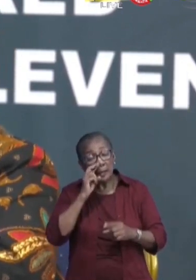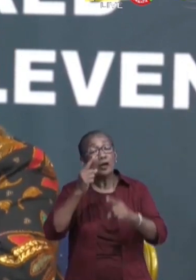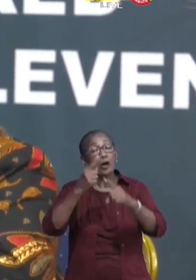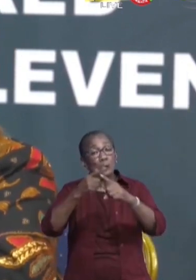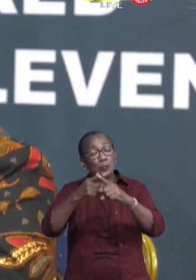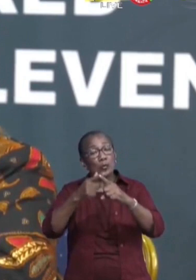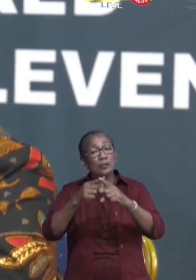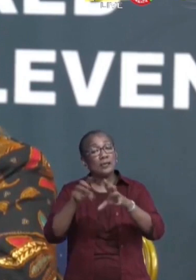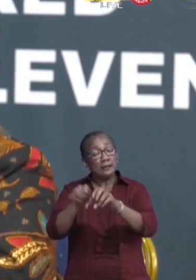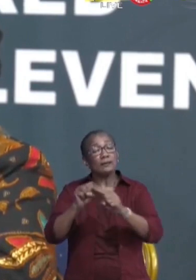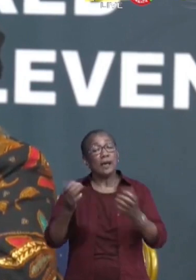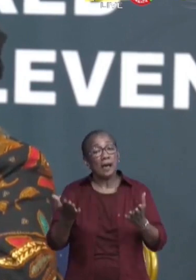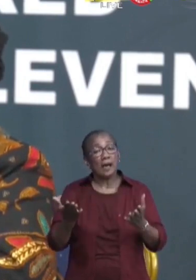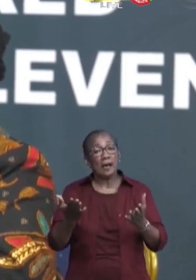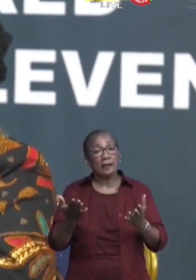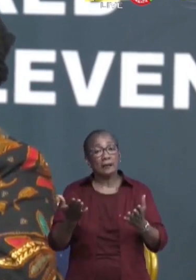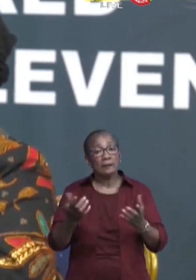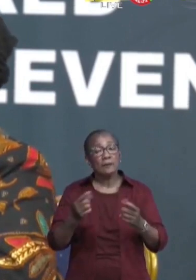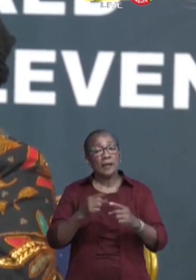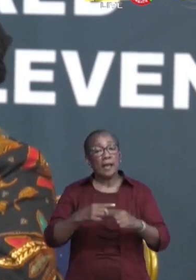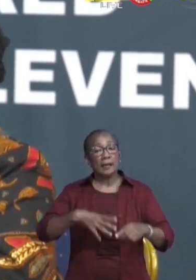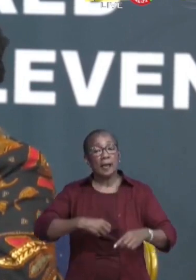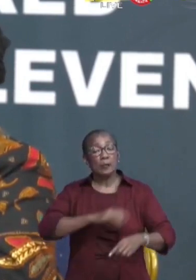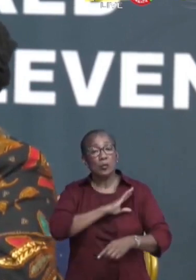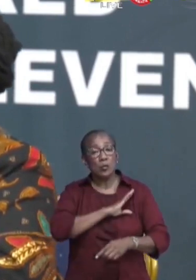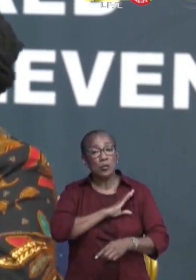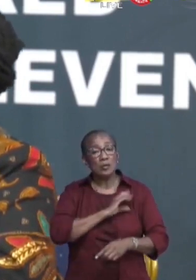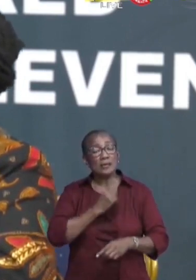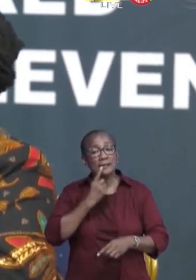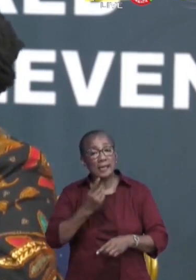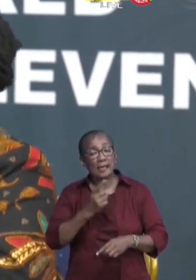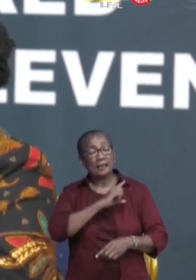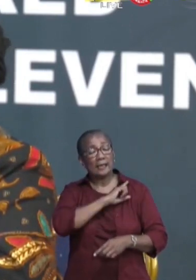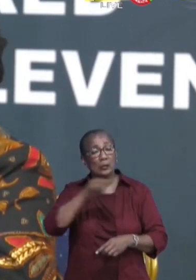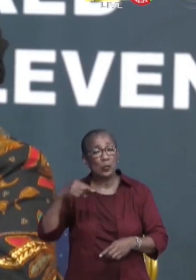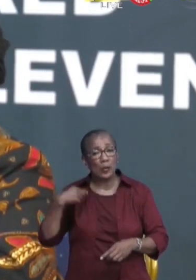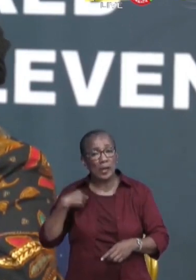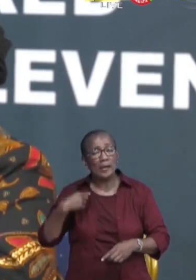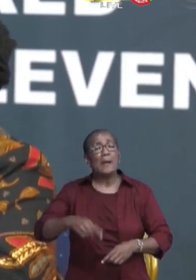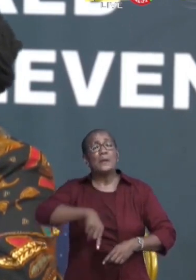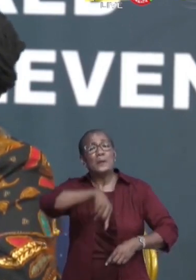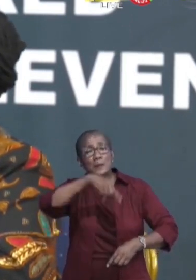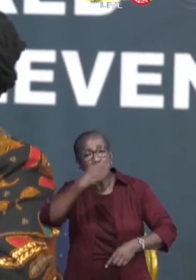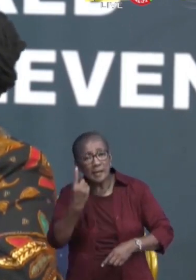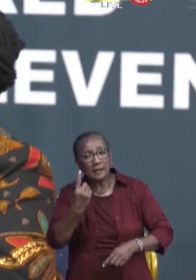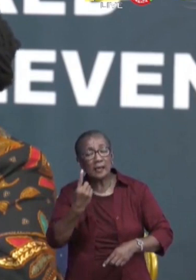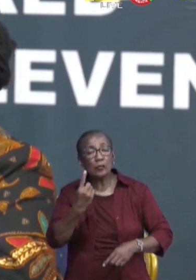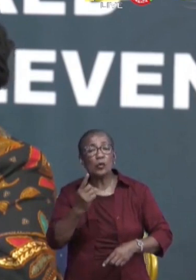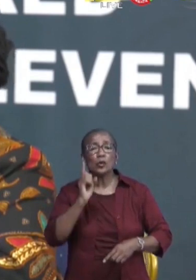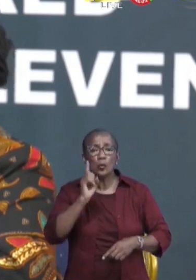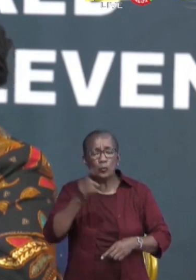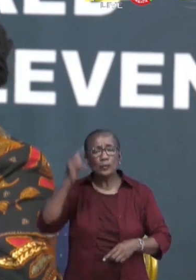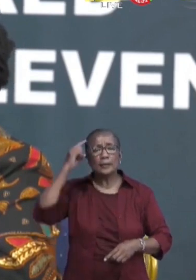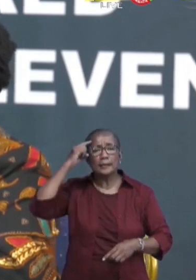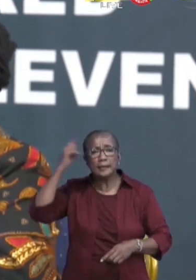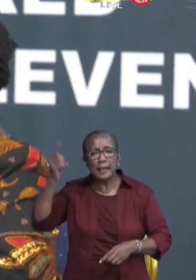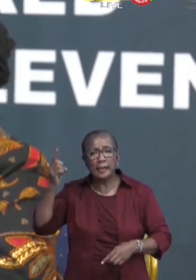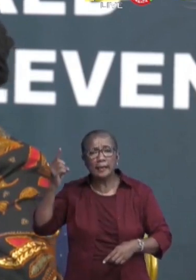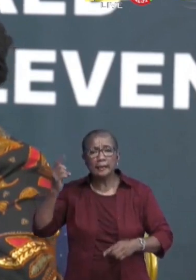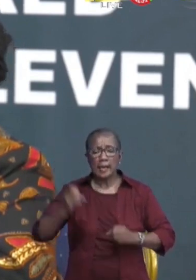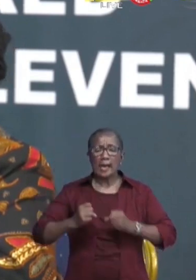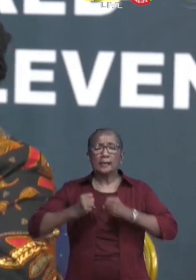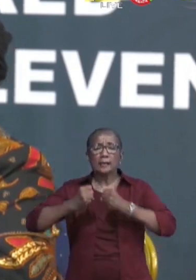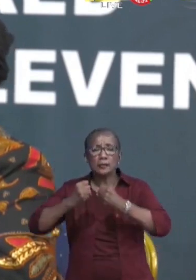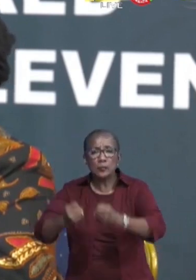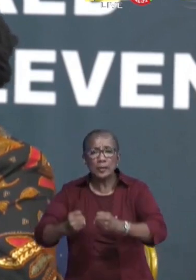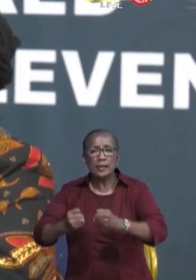positieve zaak uit te halen. En hij heeft eraan gedacht dat wij meer dan ooit moeten denken aan het stimuleren